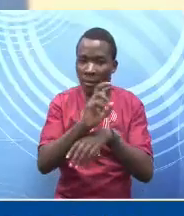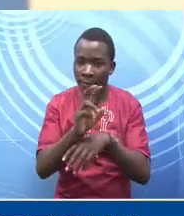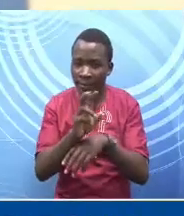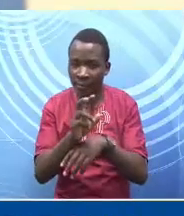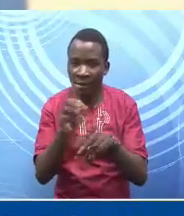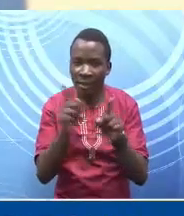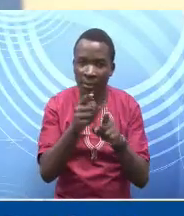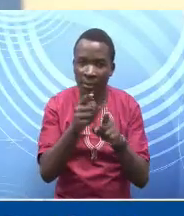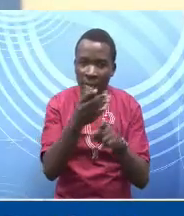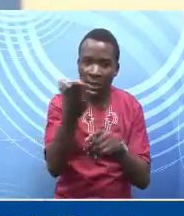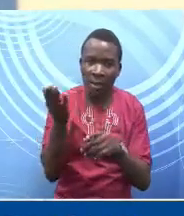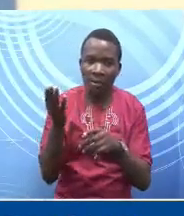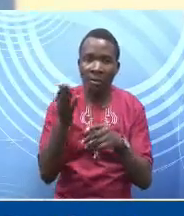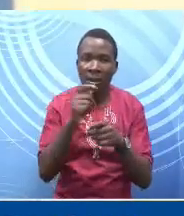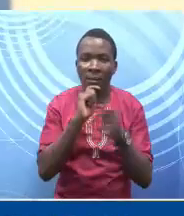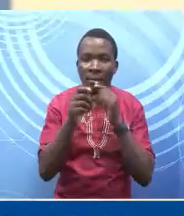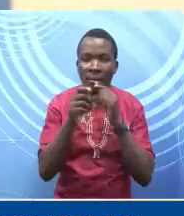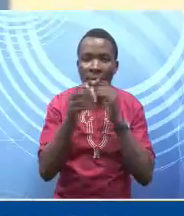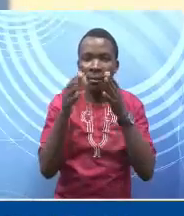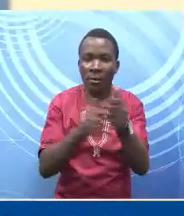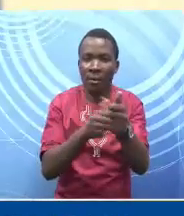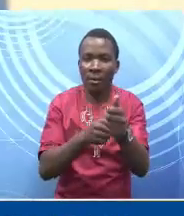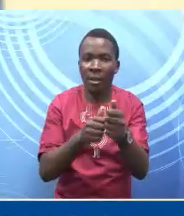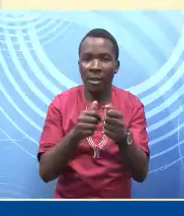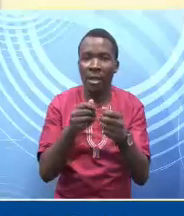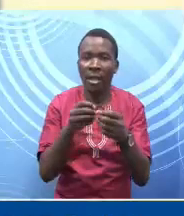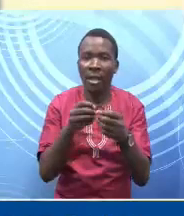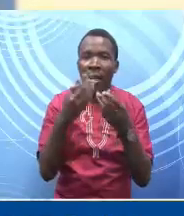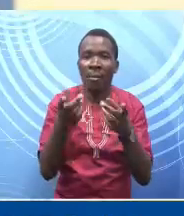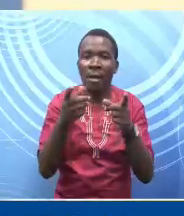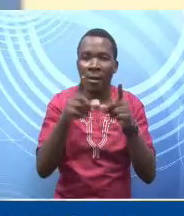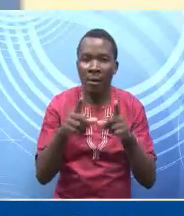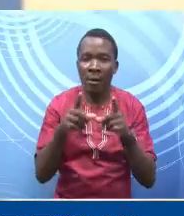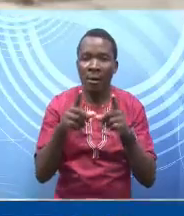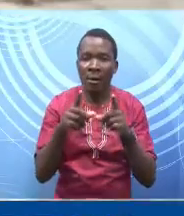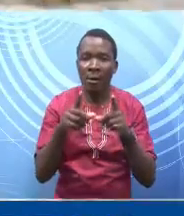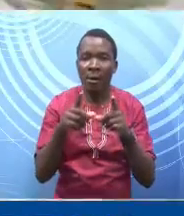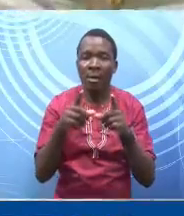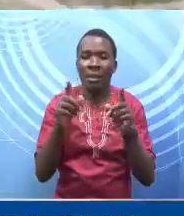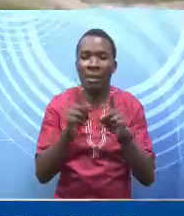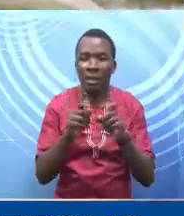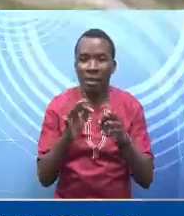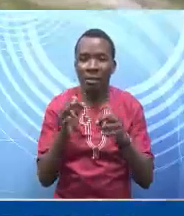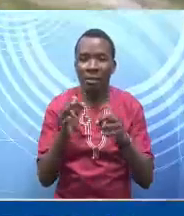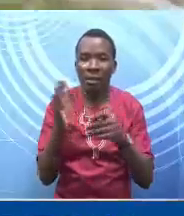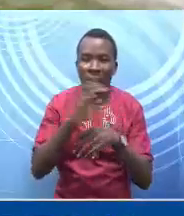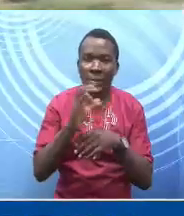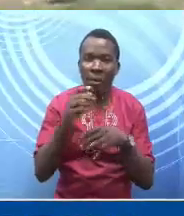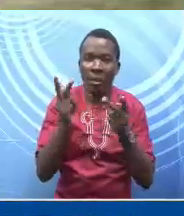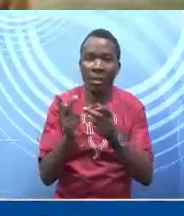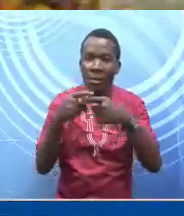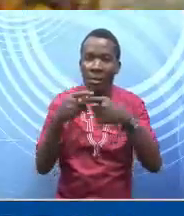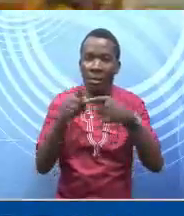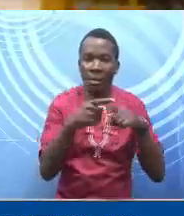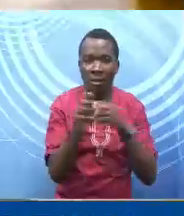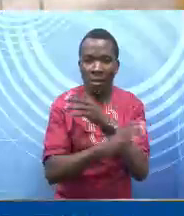nk'abanyamakuru mugakurikirana abahawe icyangombwa cy'ubuziranenge nimba ari kampani cyangwa ariwe kugira hino mu gihugu hakunze kumvikana abantu